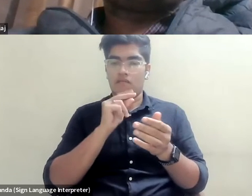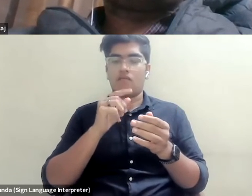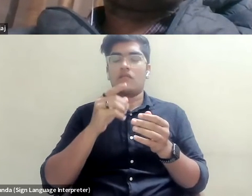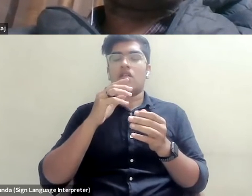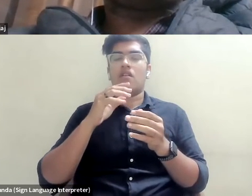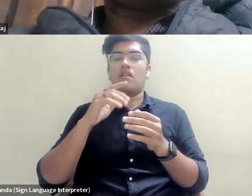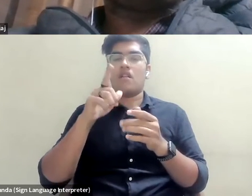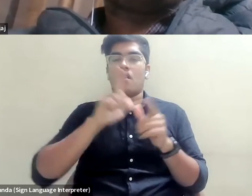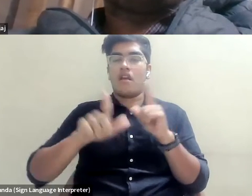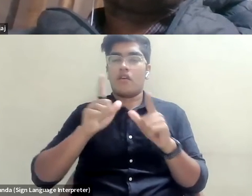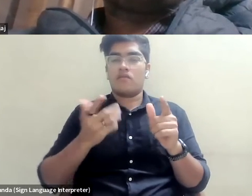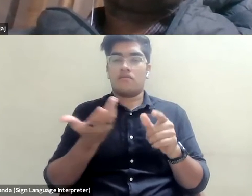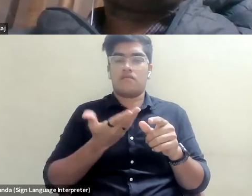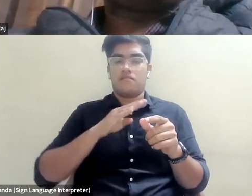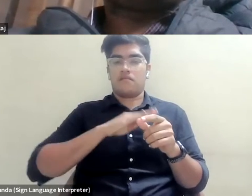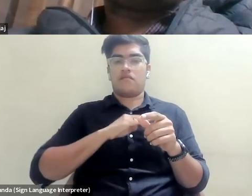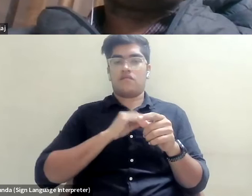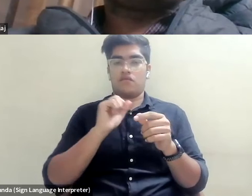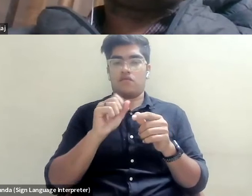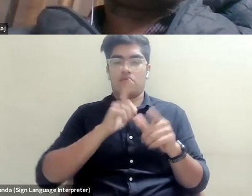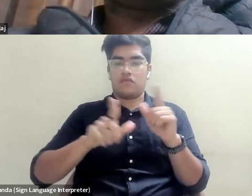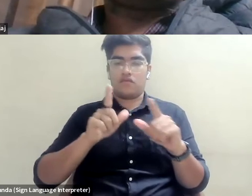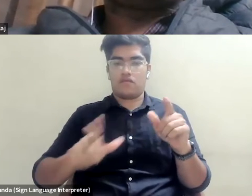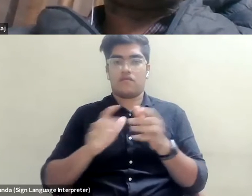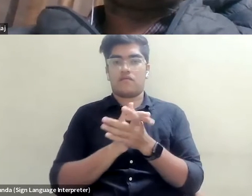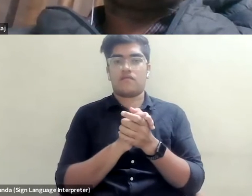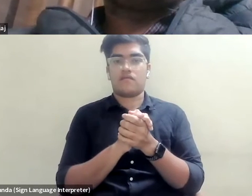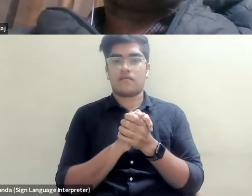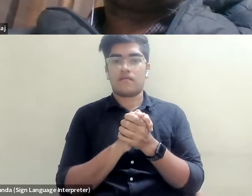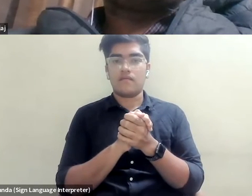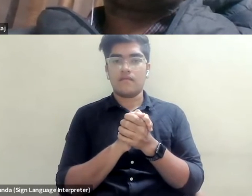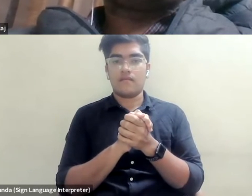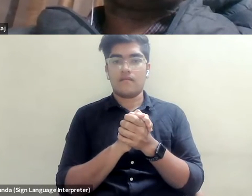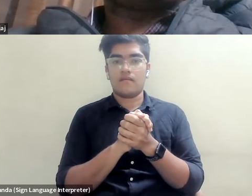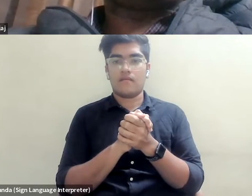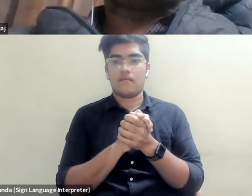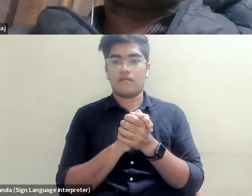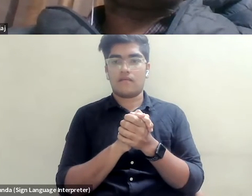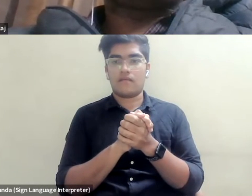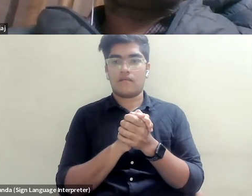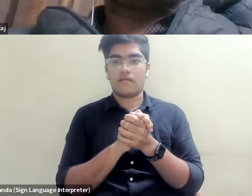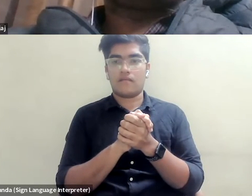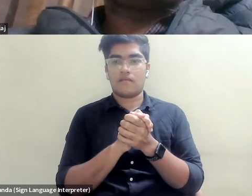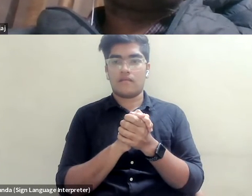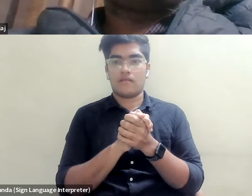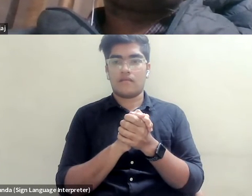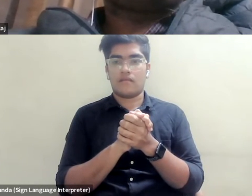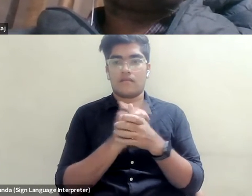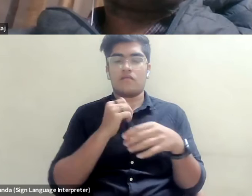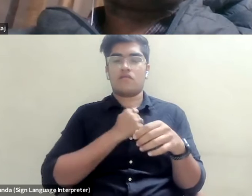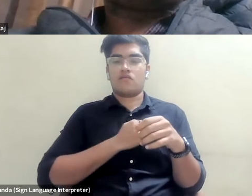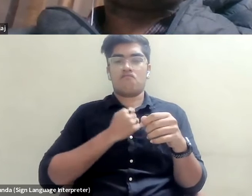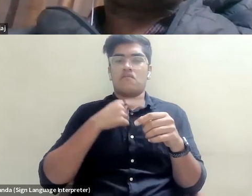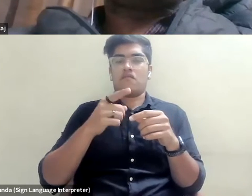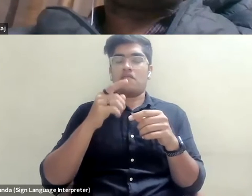दादार तवा तू कसं विचारलं नाही की आमची जात कंची आहे, आमचा धर्म कंचा आहे. अरे बांधलं